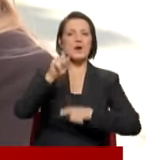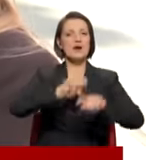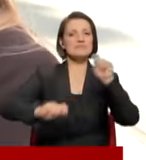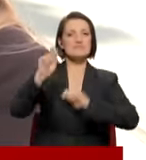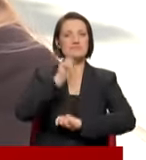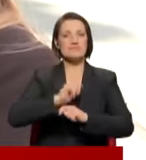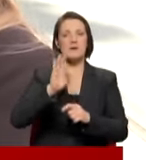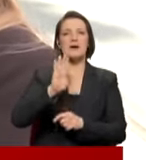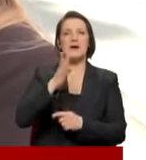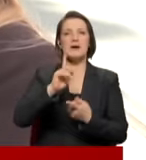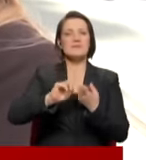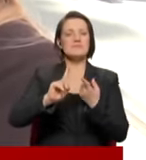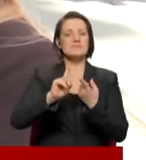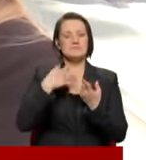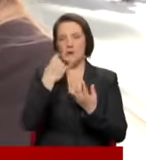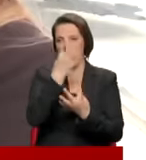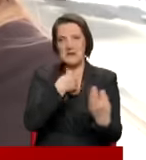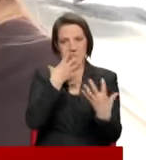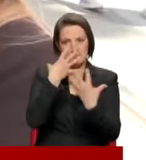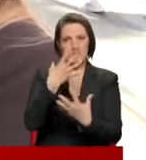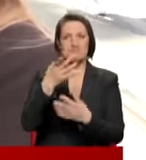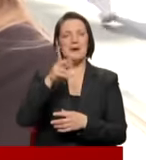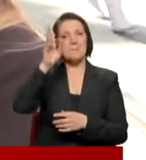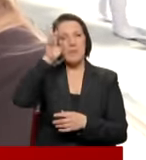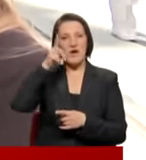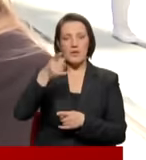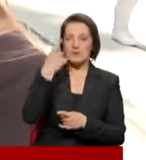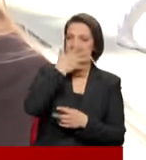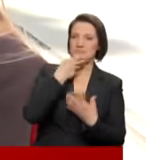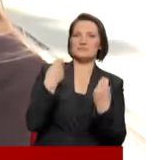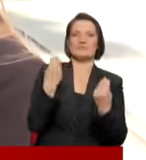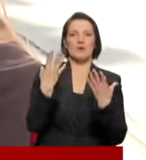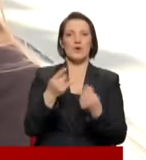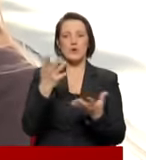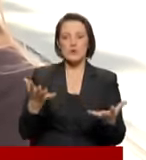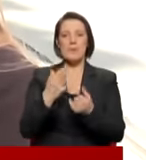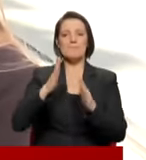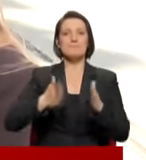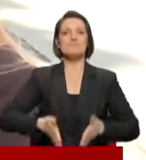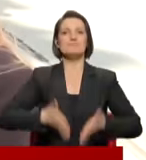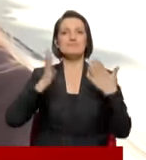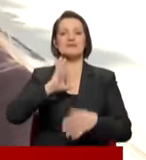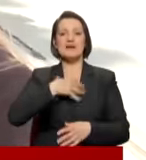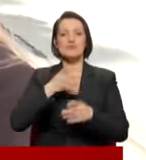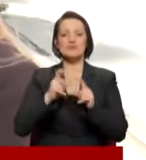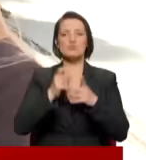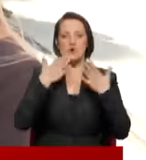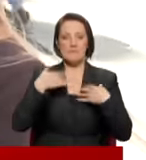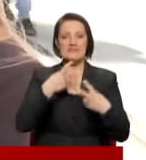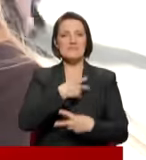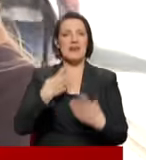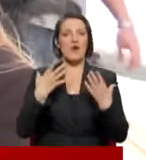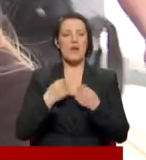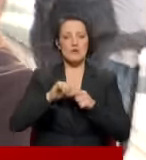kolaylığı, bürokratik kolaylık sağlayalım. Gelin Beyoğlu'nu bu mezbelelikten kurtarın. Eğer bina sahiplerinin durumu yoksa biz belediye